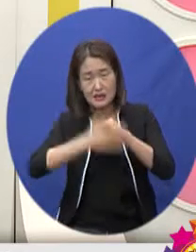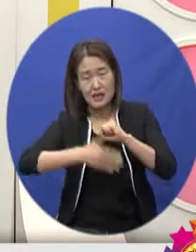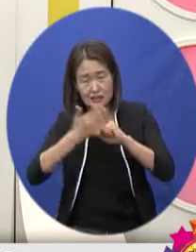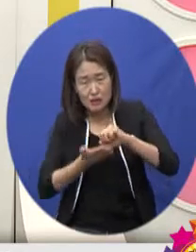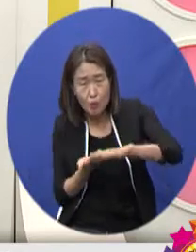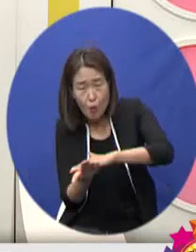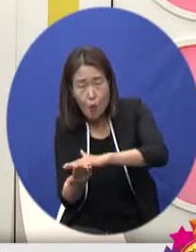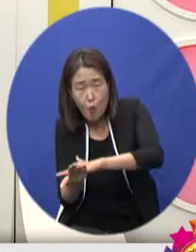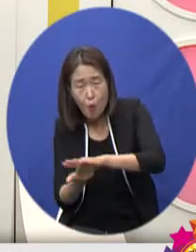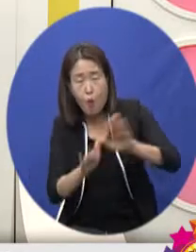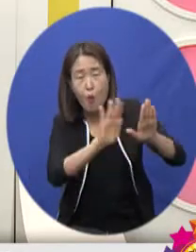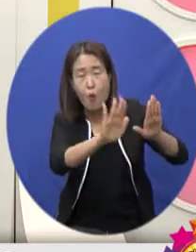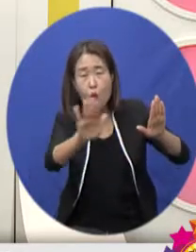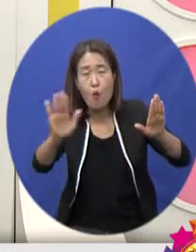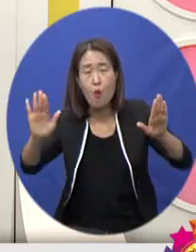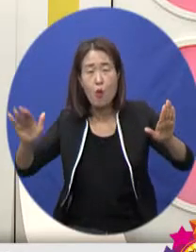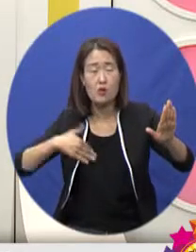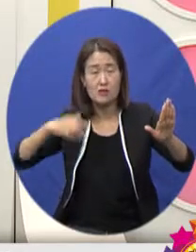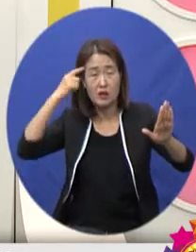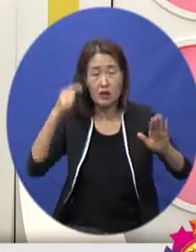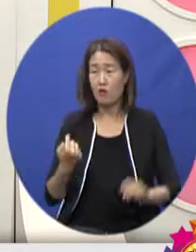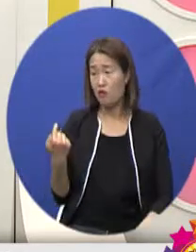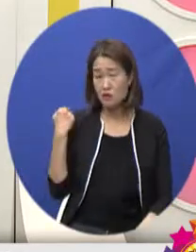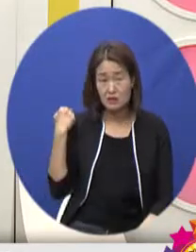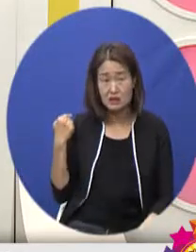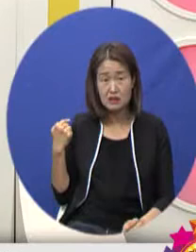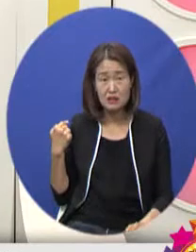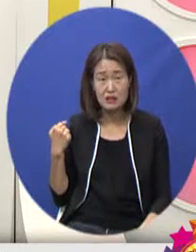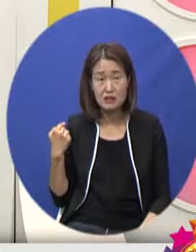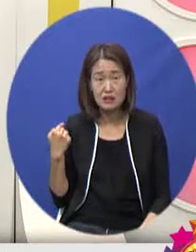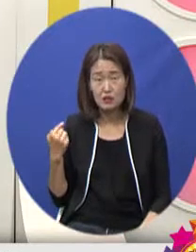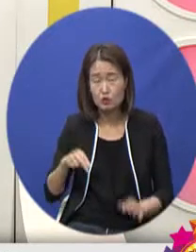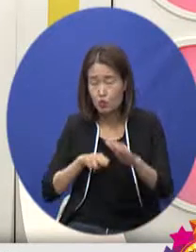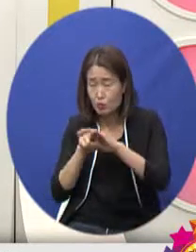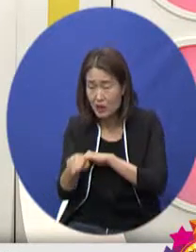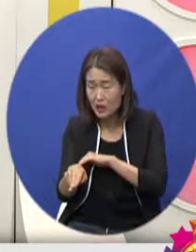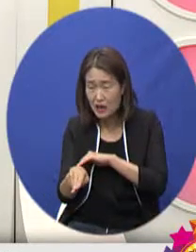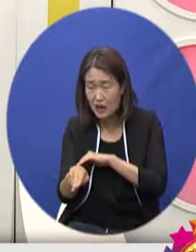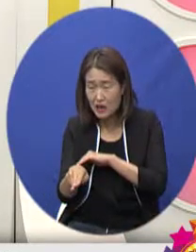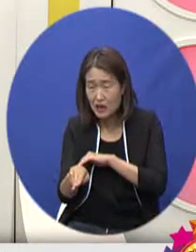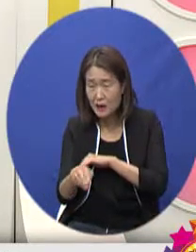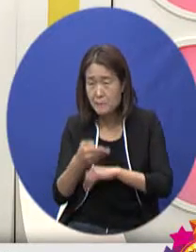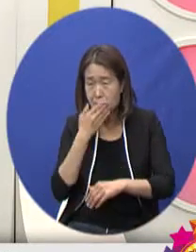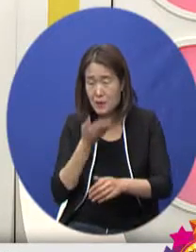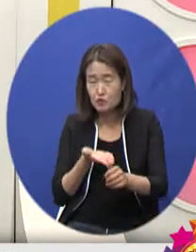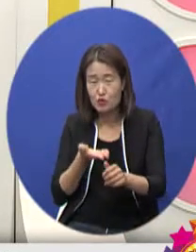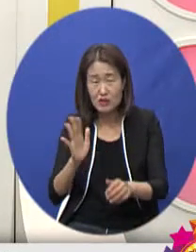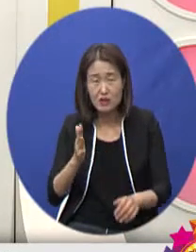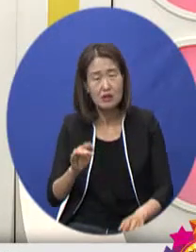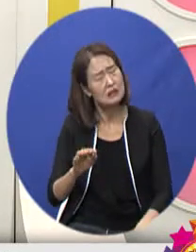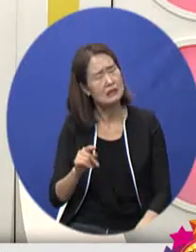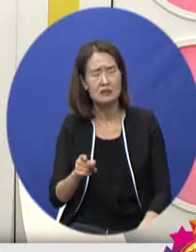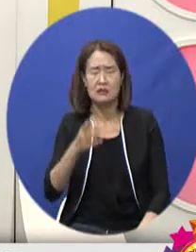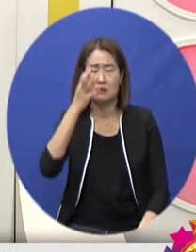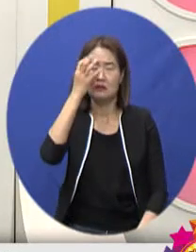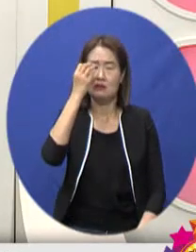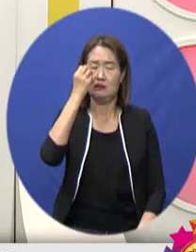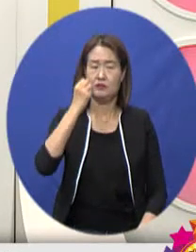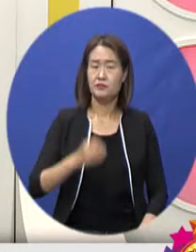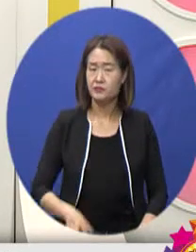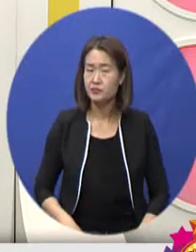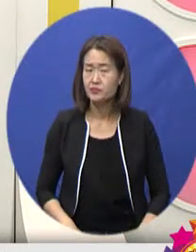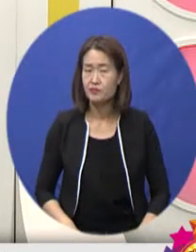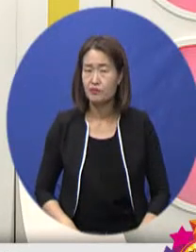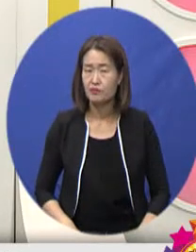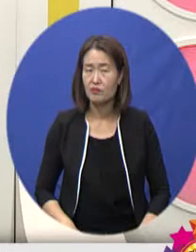그러게요. 네. 어제 나가서 아직까지 안 들어와서 저녁밥을 안 주셨나? 어디 잤는지도 모르겠고 지금